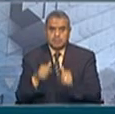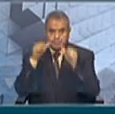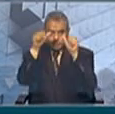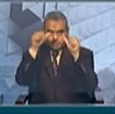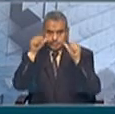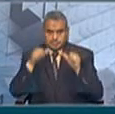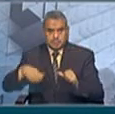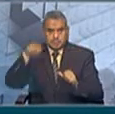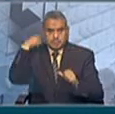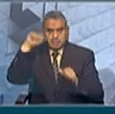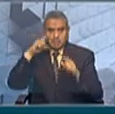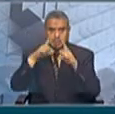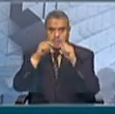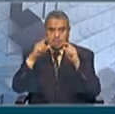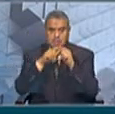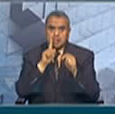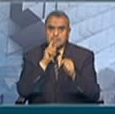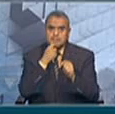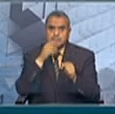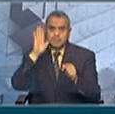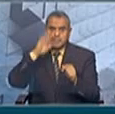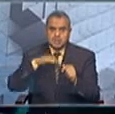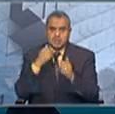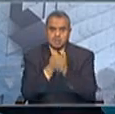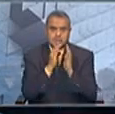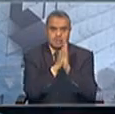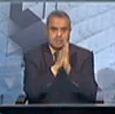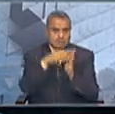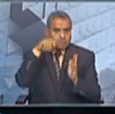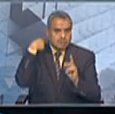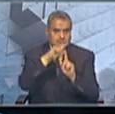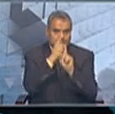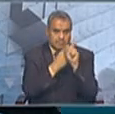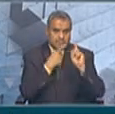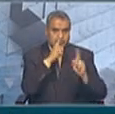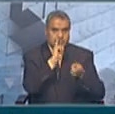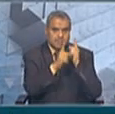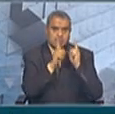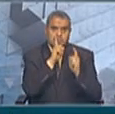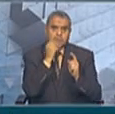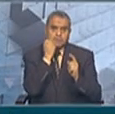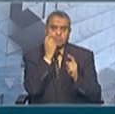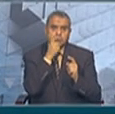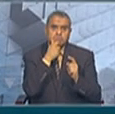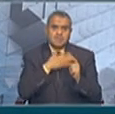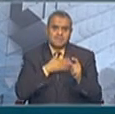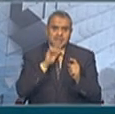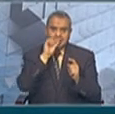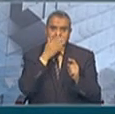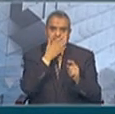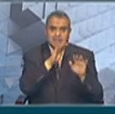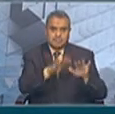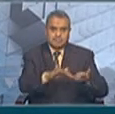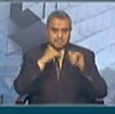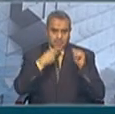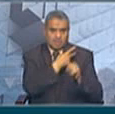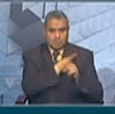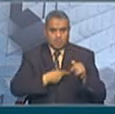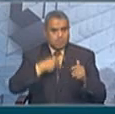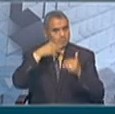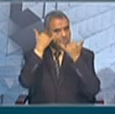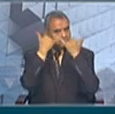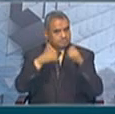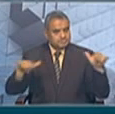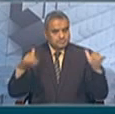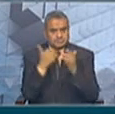أعلنت الرئاسة اللبنانية أن الرئيس ميشيل عون قبل اعتذار رئيس الوزراء المكلف مصطفى أديب عن مهمة تشكيل الحكومة، وأنه